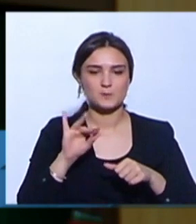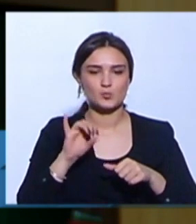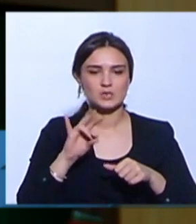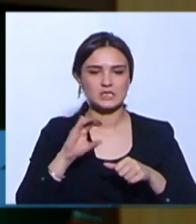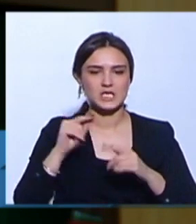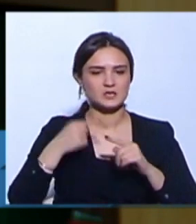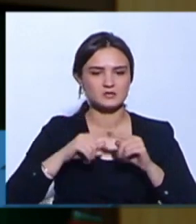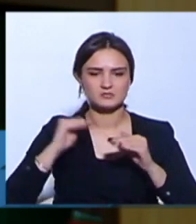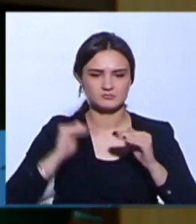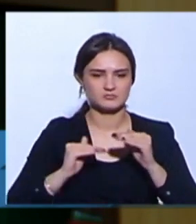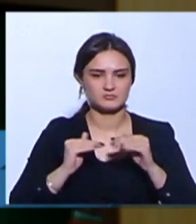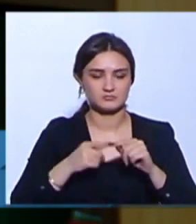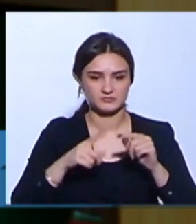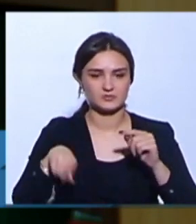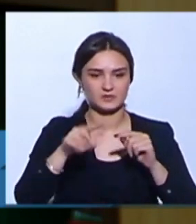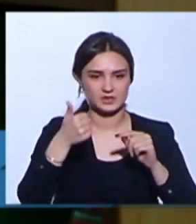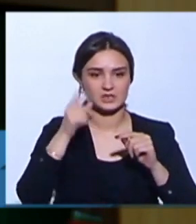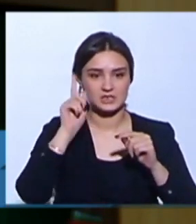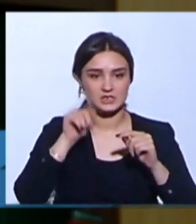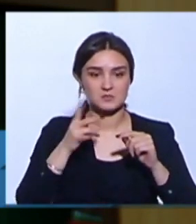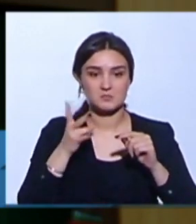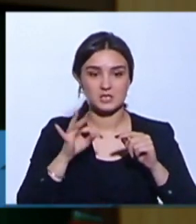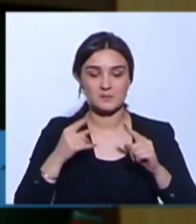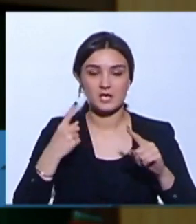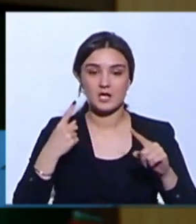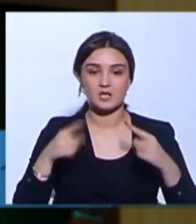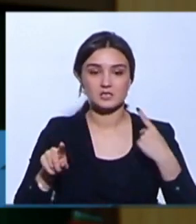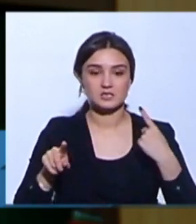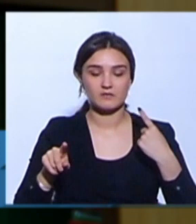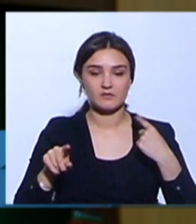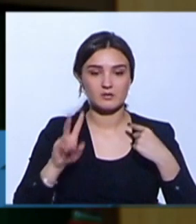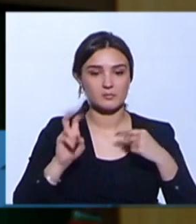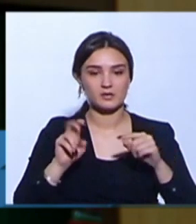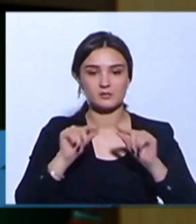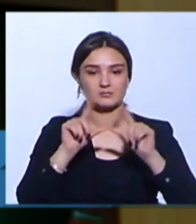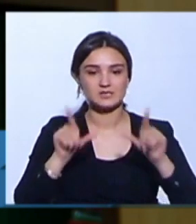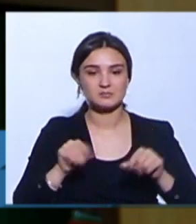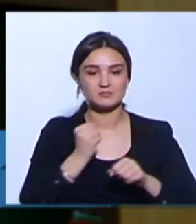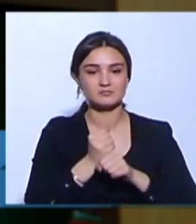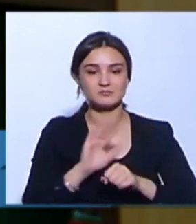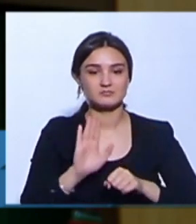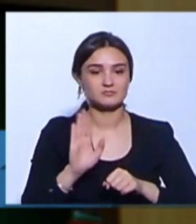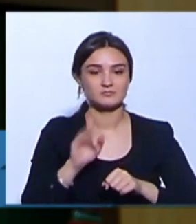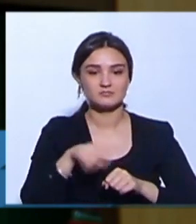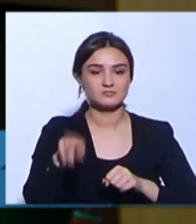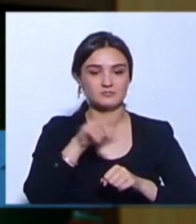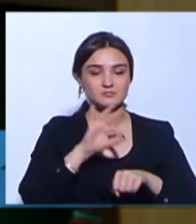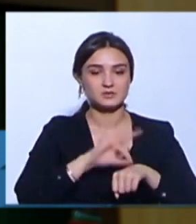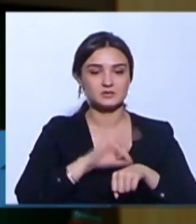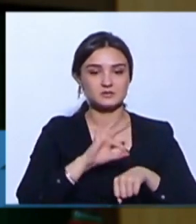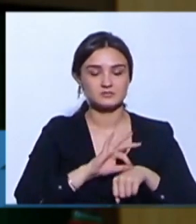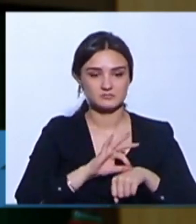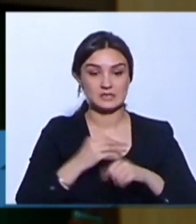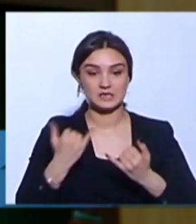ქვეშ. ეს ყველასათვის არის კარგად ცნობილი. მაგრამ განსხვავება დიალიზის პაციენტებისგან არის ის, დღევანდელ მდგომარეობასთან